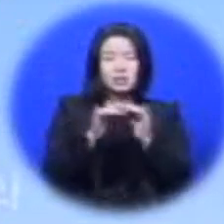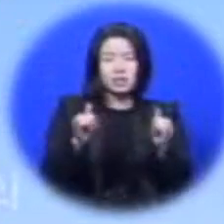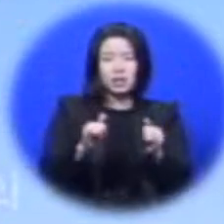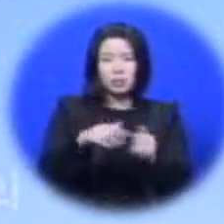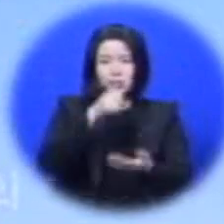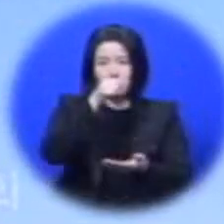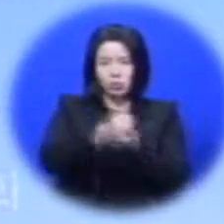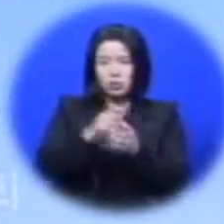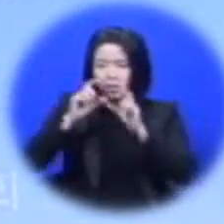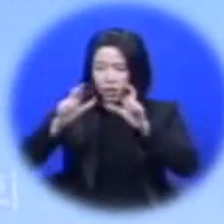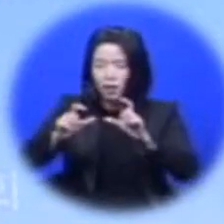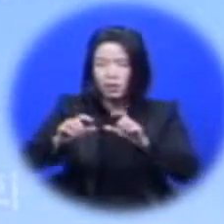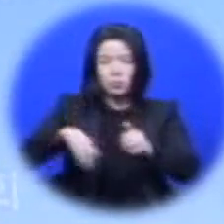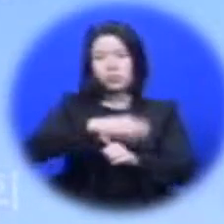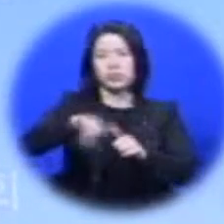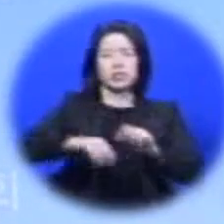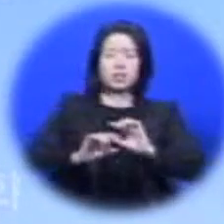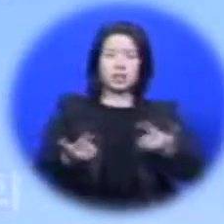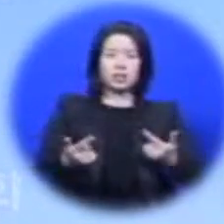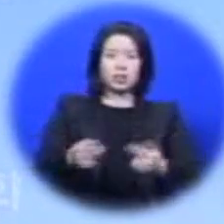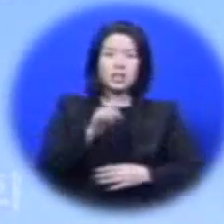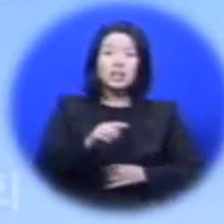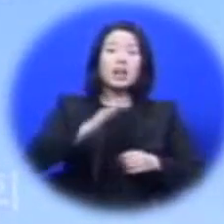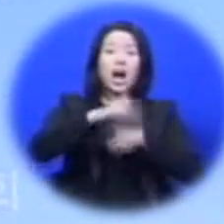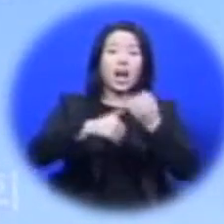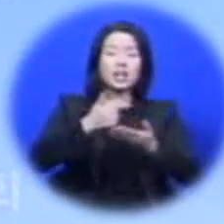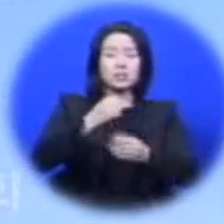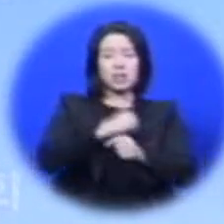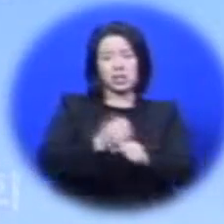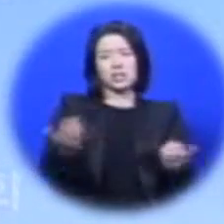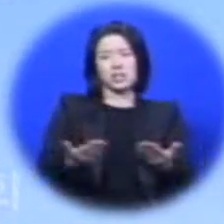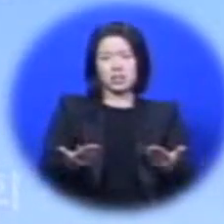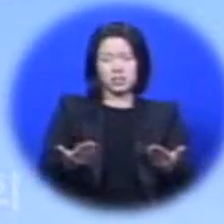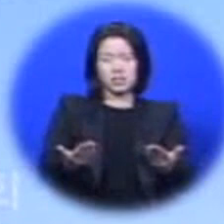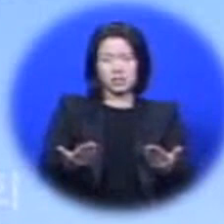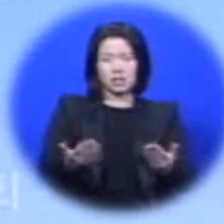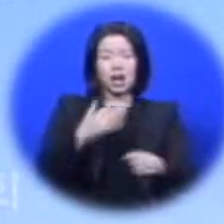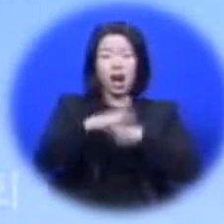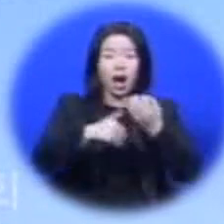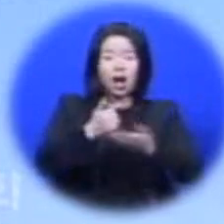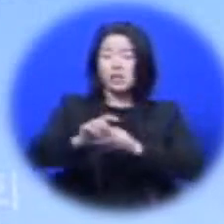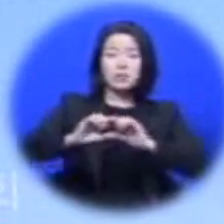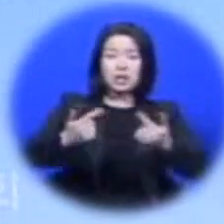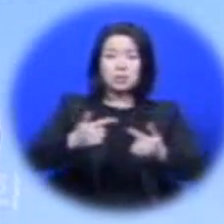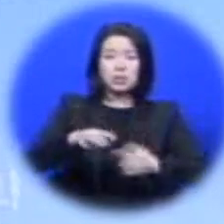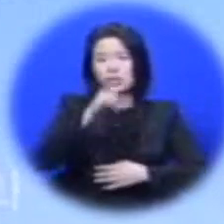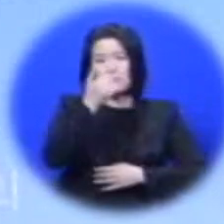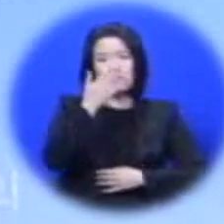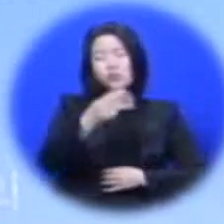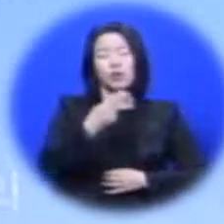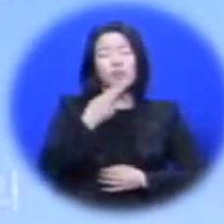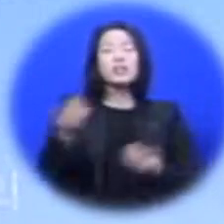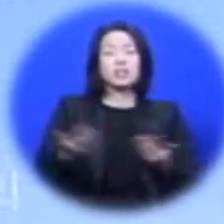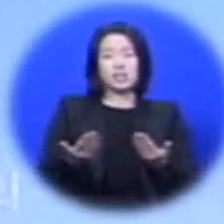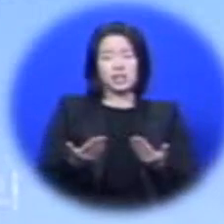분위기가 아니었어요. 이건 하나님이 하시는 일이에요. 하나님이 아니면 있을 수가 없는